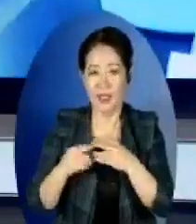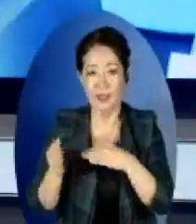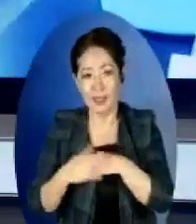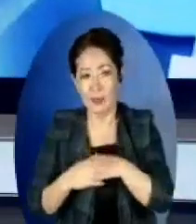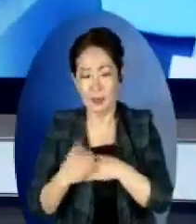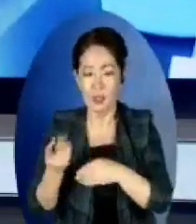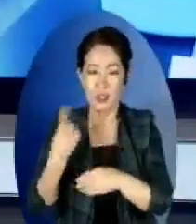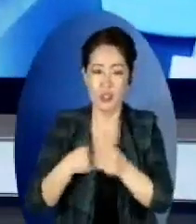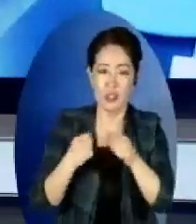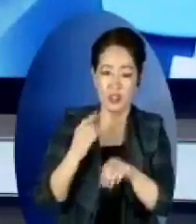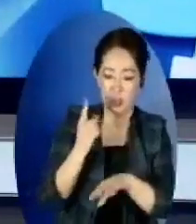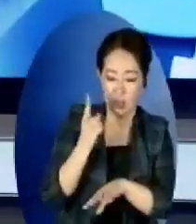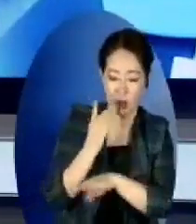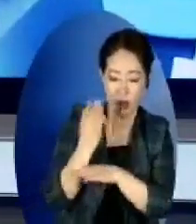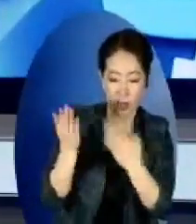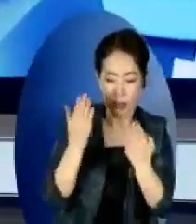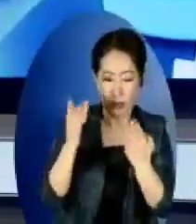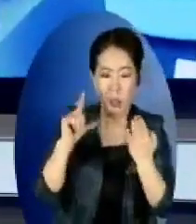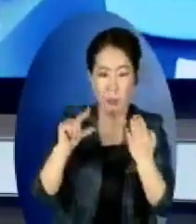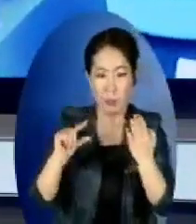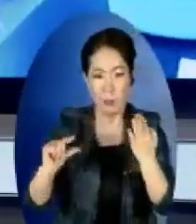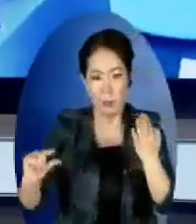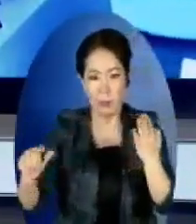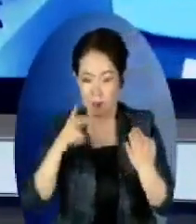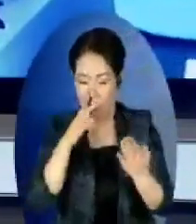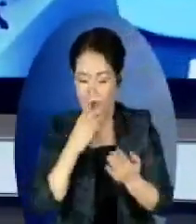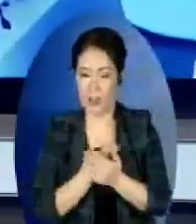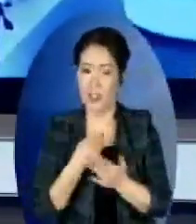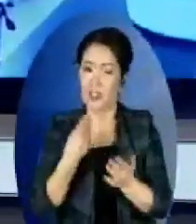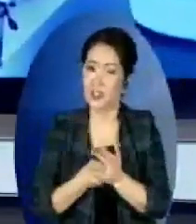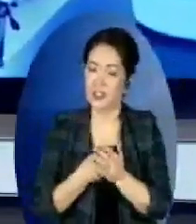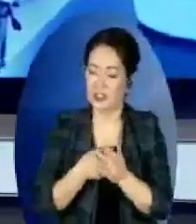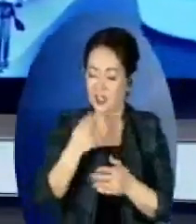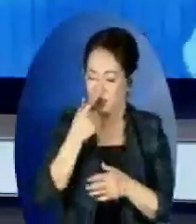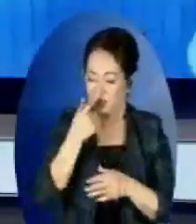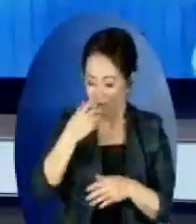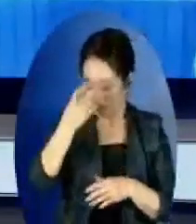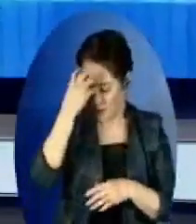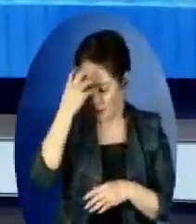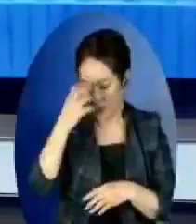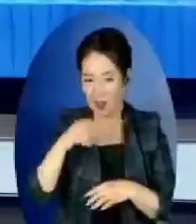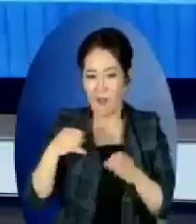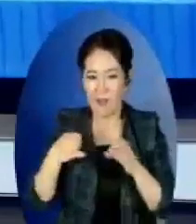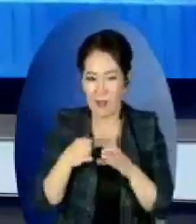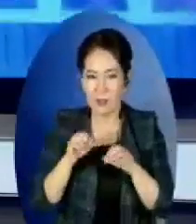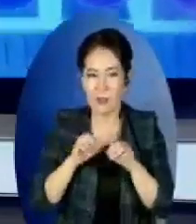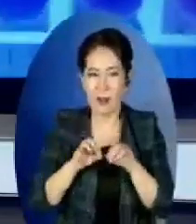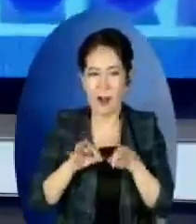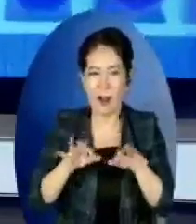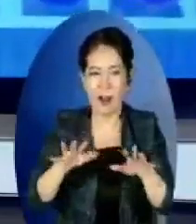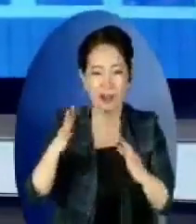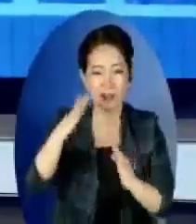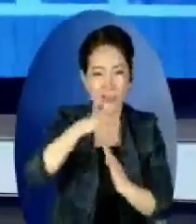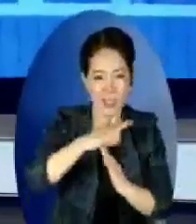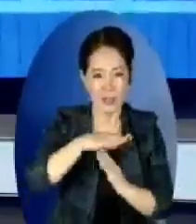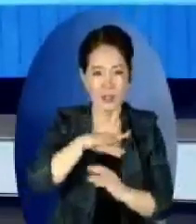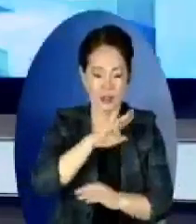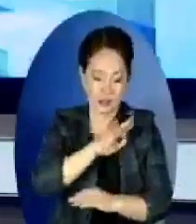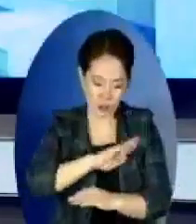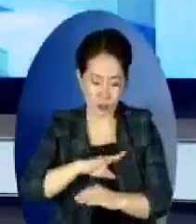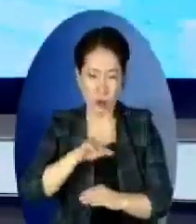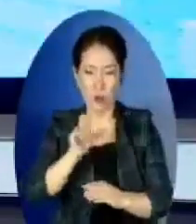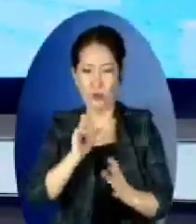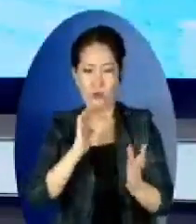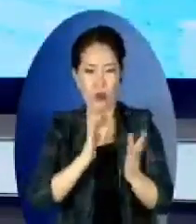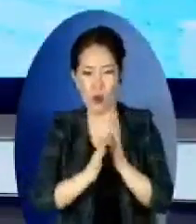өмнөх өдөртөө харьцуулахад буурсан үзүүлэлтэйг харуулж байгаа юм байна. За, гэхдээ хятадын засгийн газар вирусын дэгдлтийг зогсоох тулд хүл хариулаад